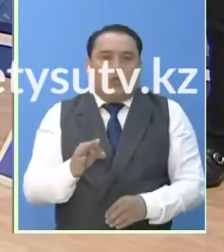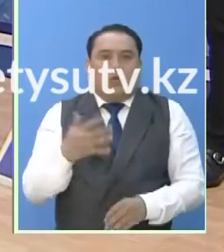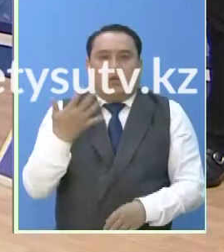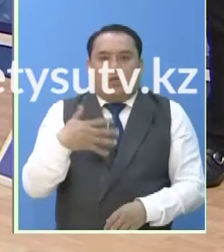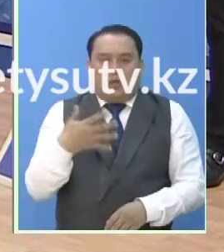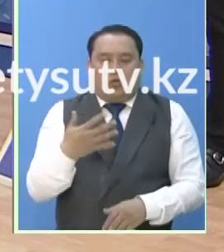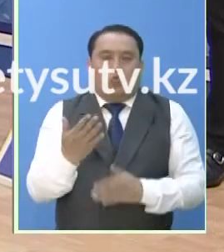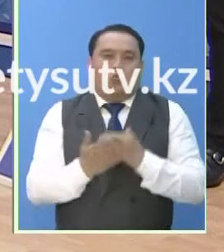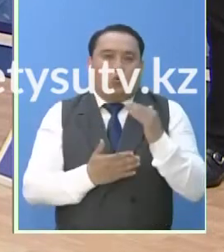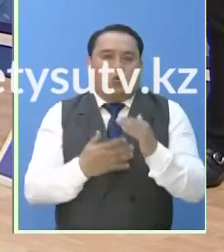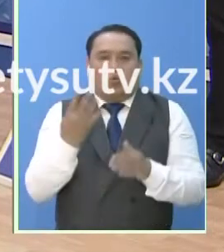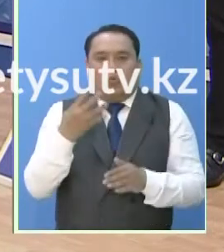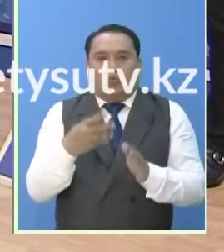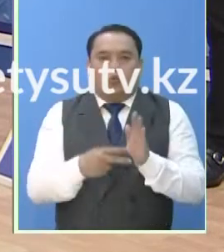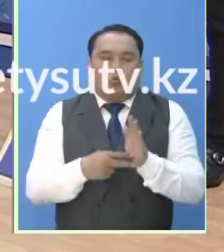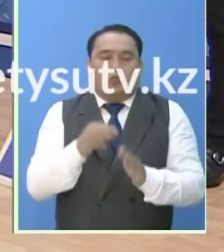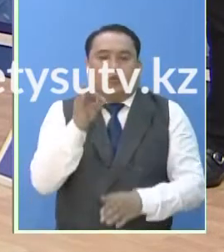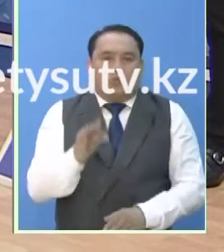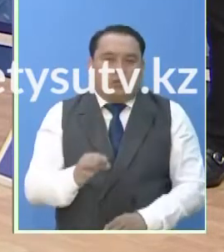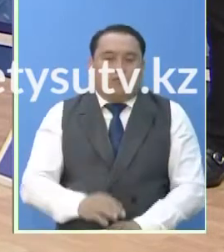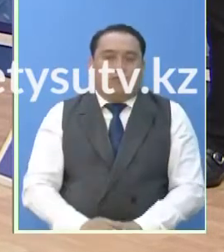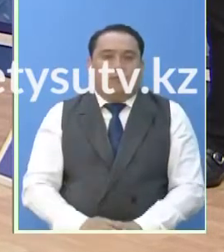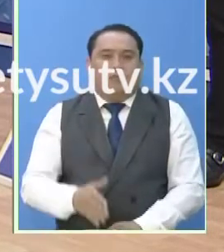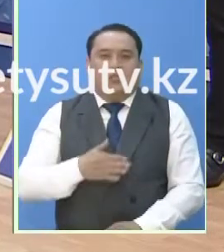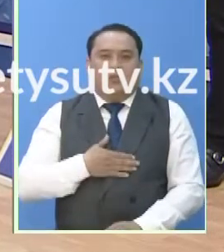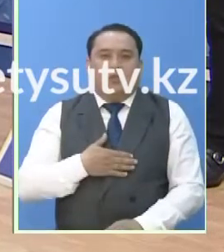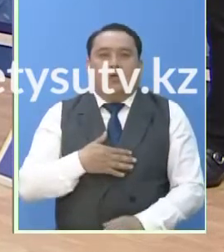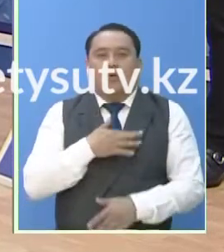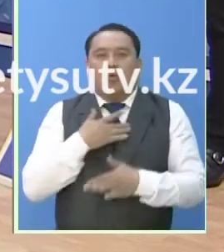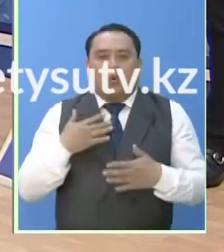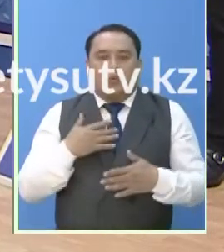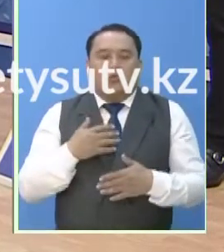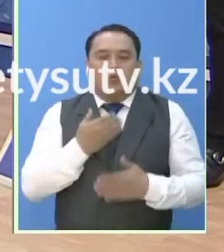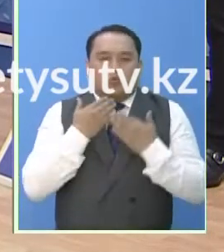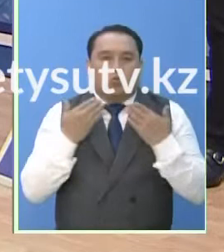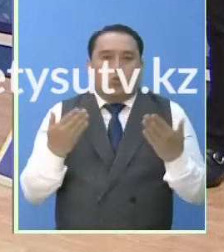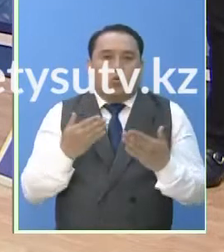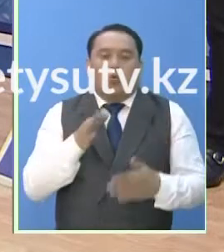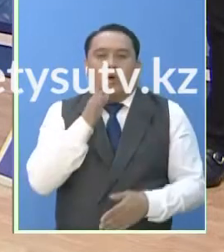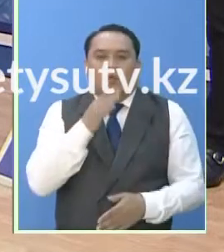50-ден жоғары 39%. Соған қарағанда бізде көбінесе қазір соңғы кездерде